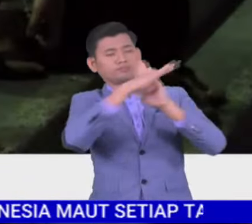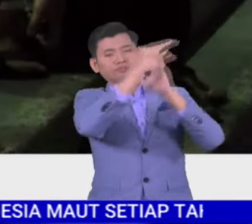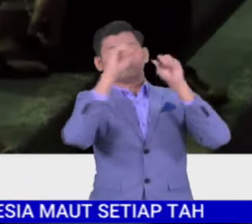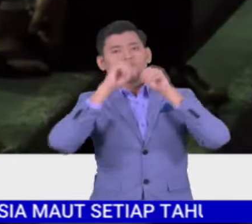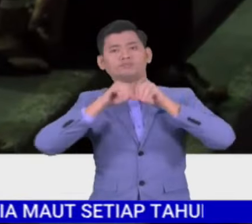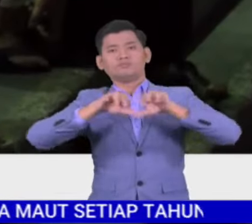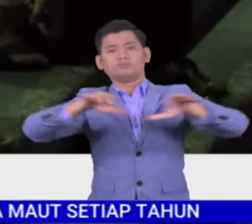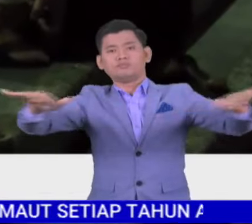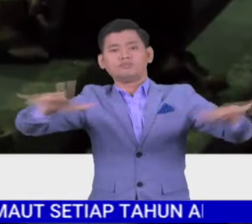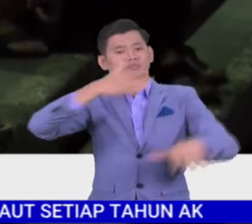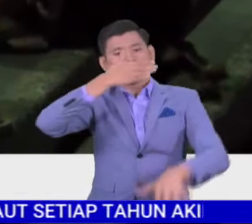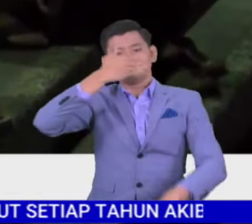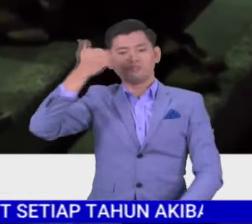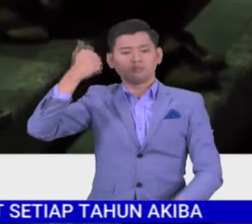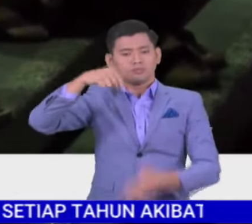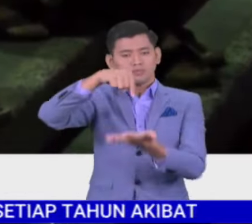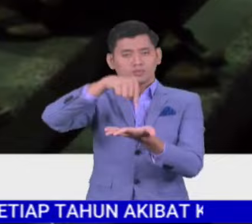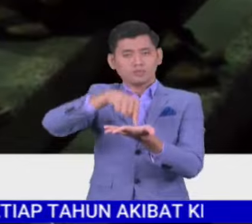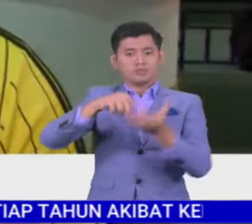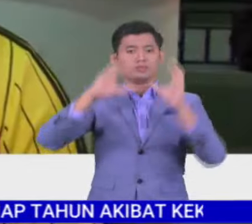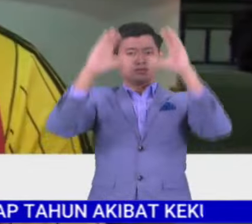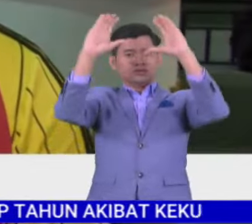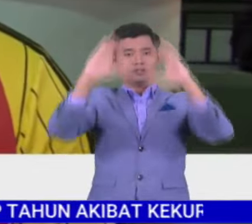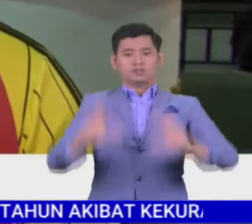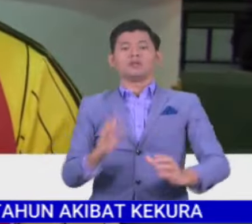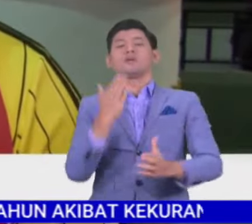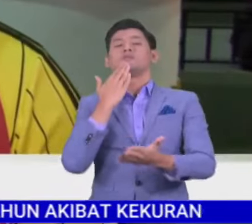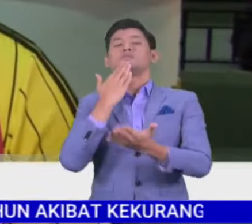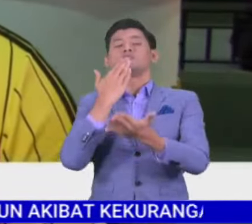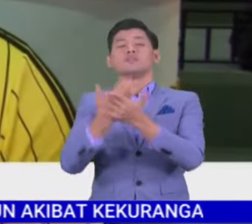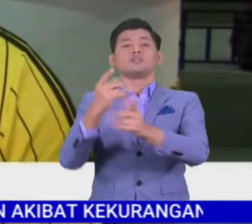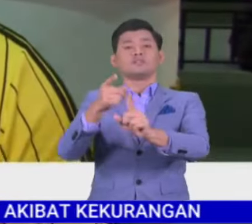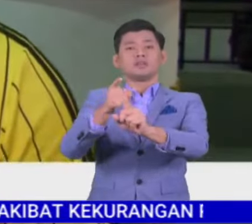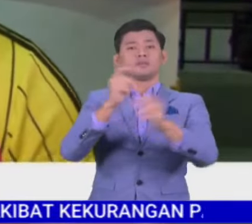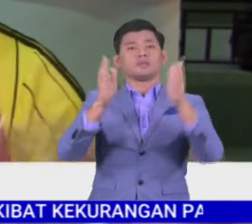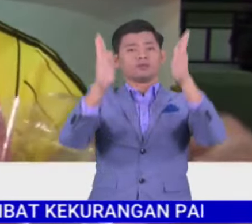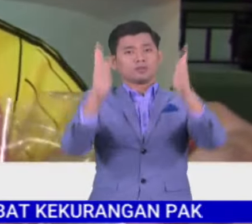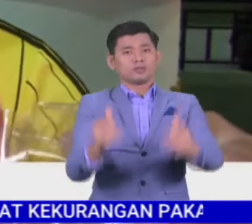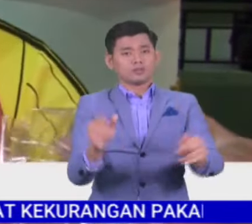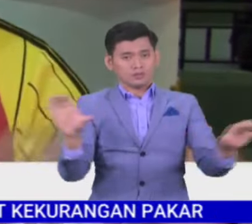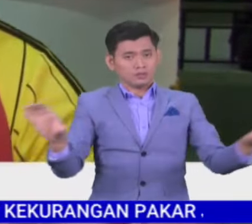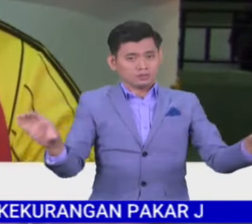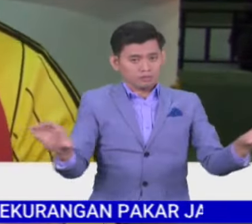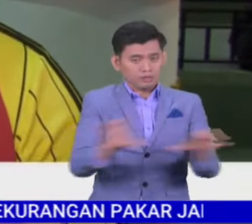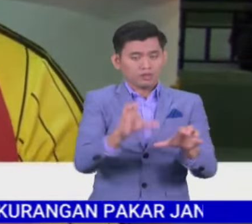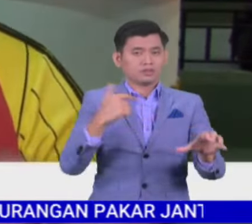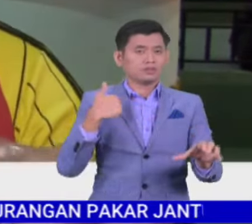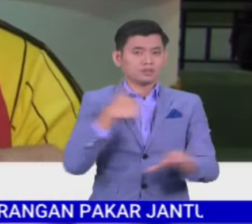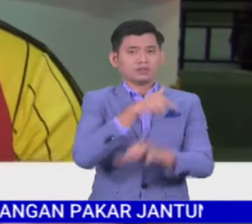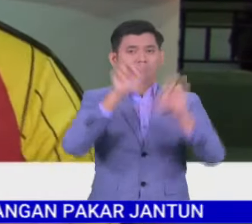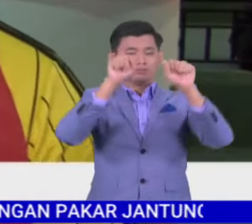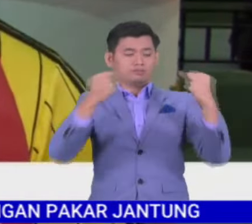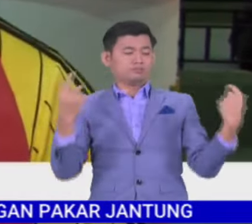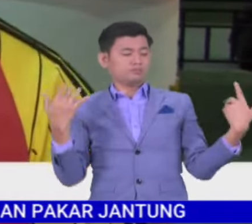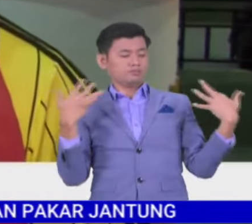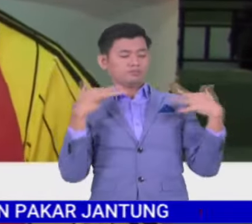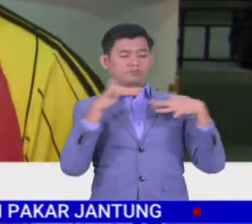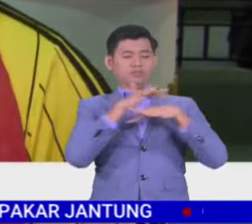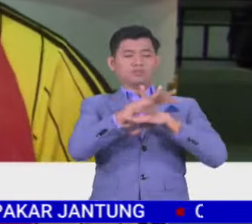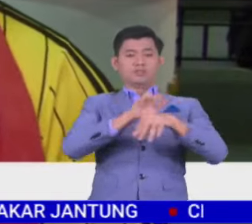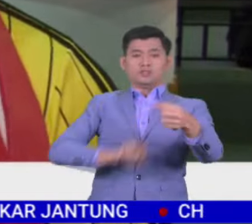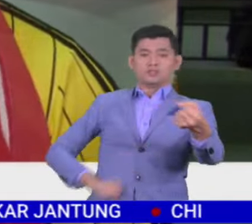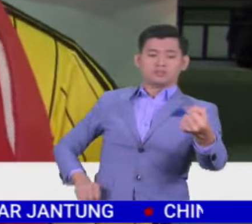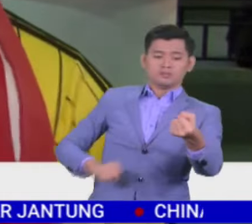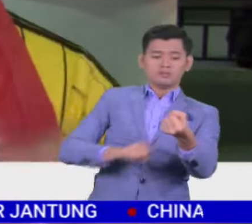ini adalah salah satu inisiatif terbaik daripada pihak penghancur kita dapat berkumpul menyokong harimau